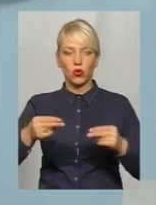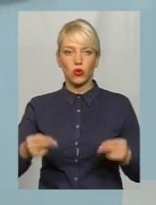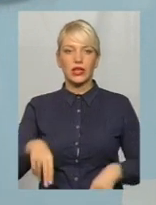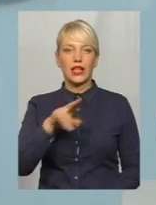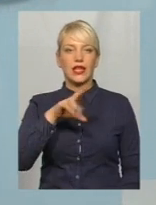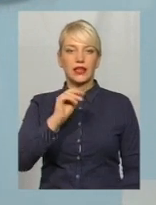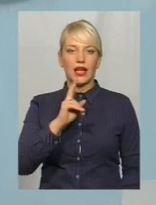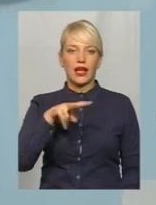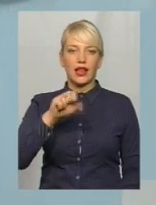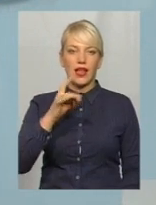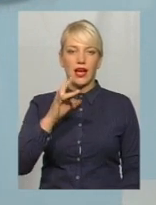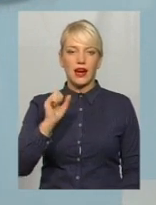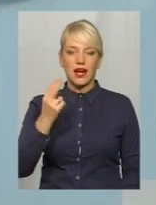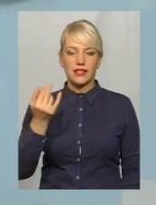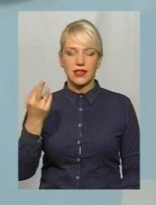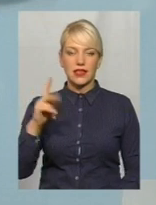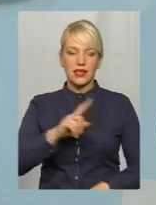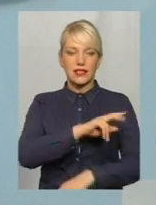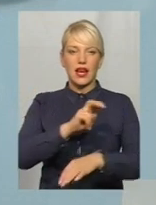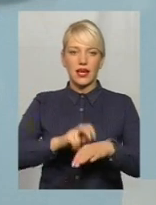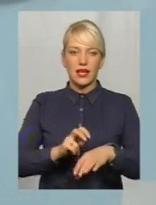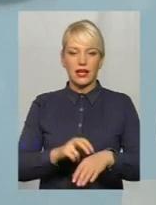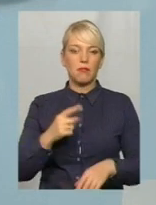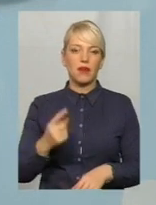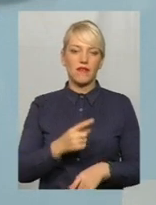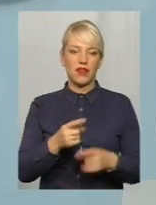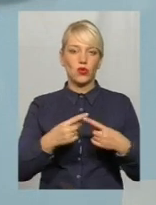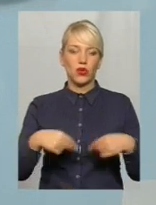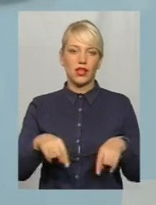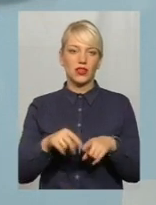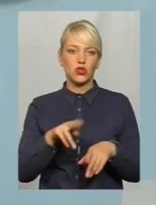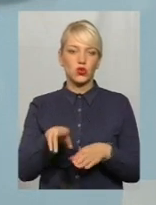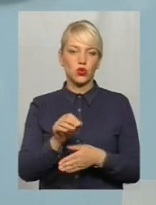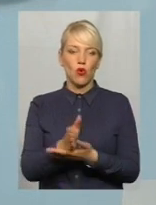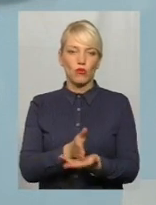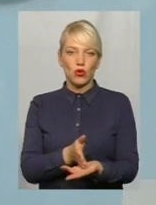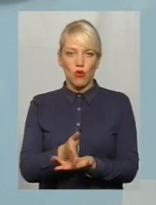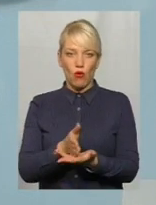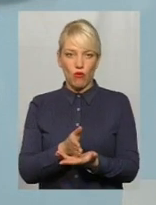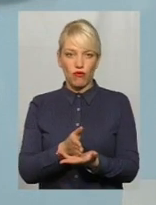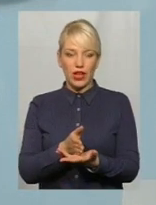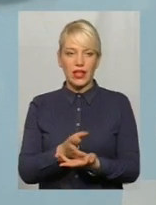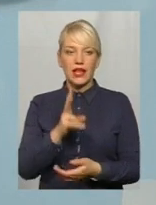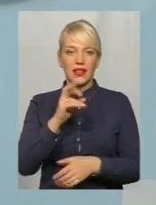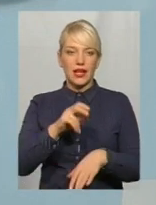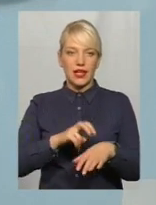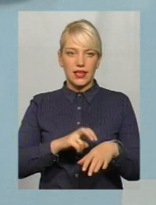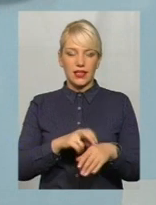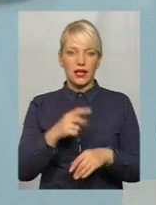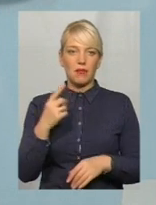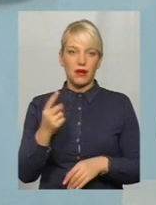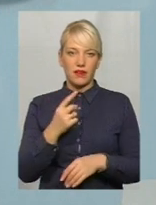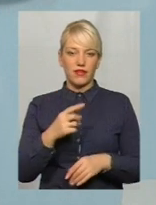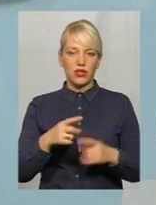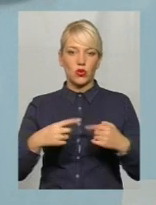декларацію, з лікарем первинної ланки щодо обслуговування. Звичайно, на лікаря первинної ланки